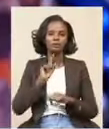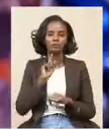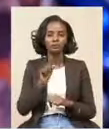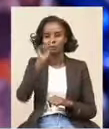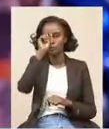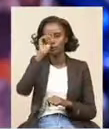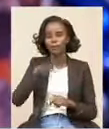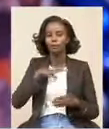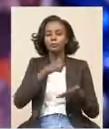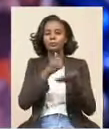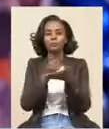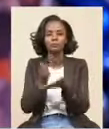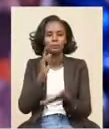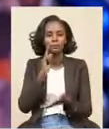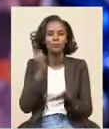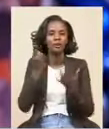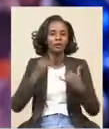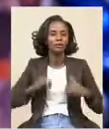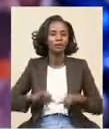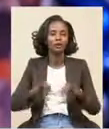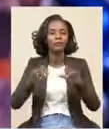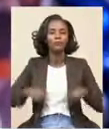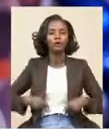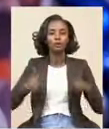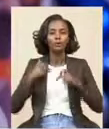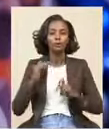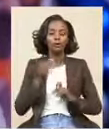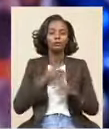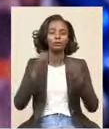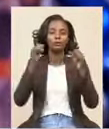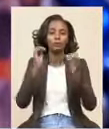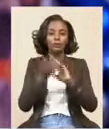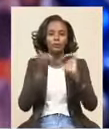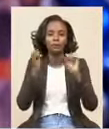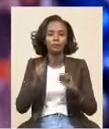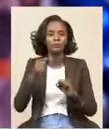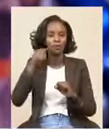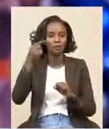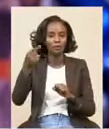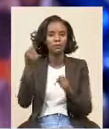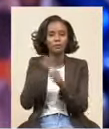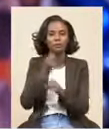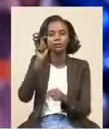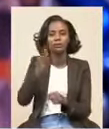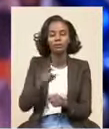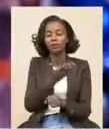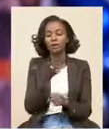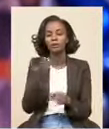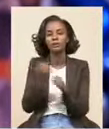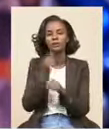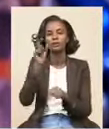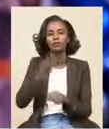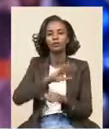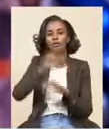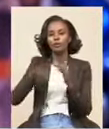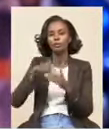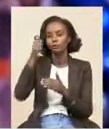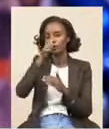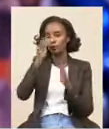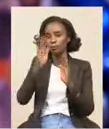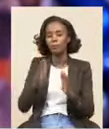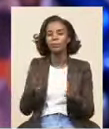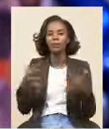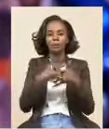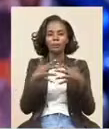ሰውን መርዳት ለዘላለም ህይወታችን ሊሆን የሚችል ነገር መስራት ያስፈልጋል እና ሁሉም ኢትዮጵያውያን